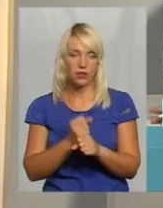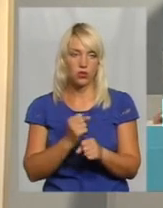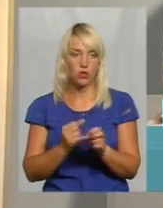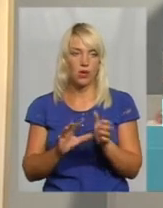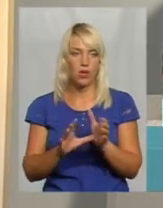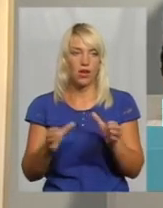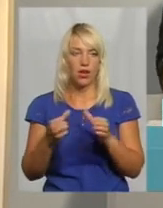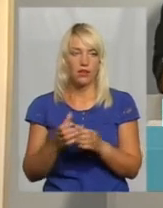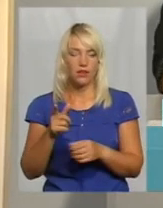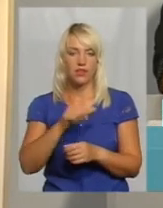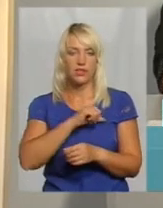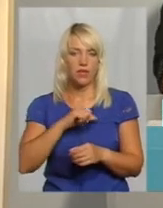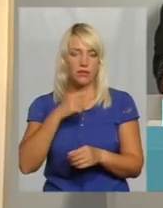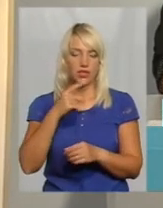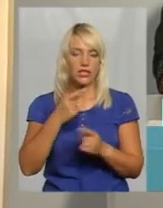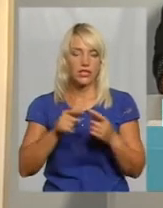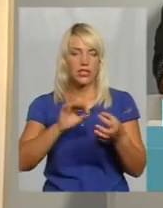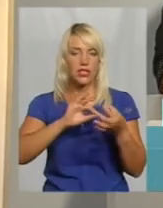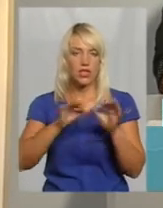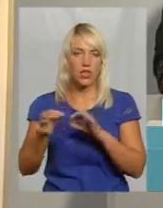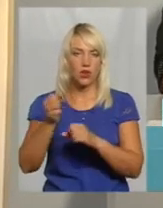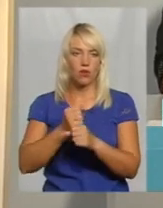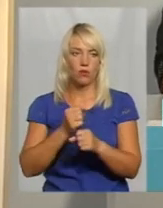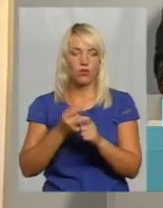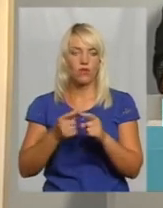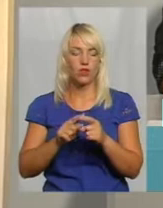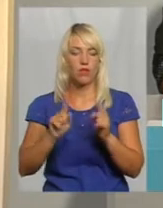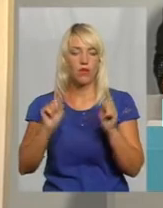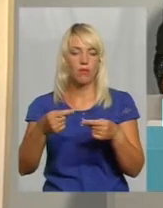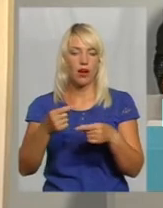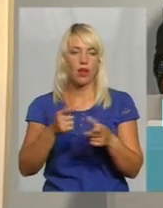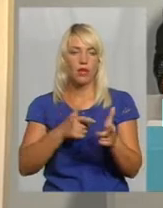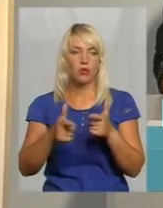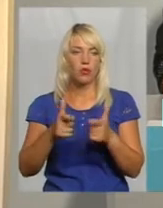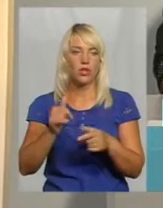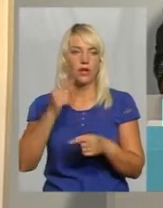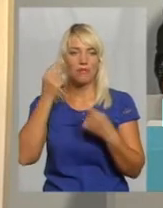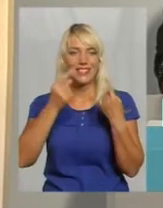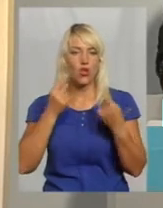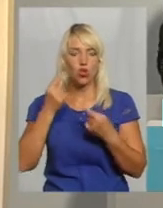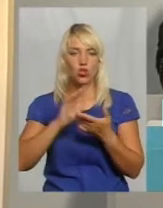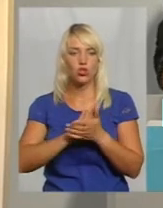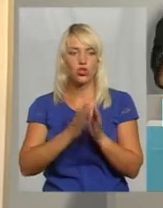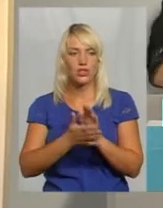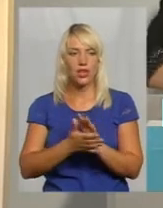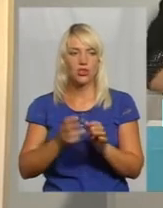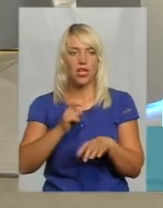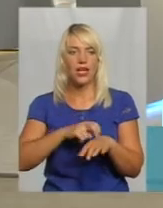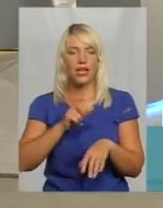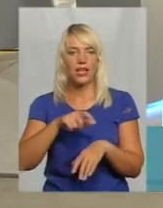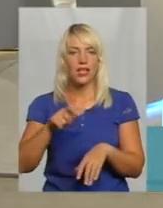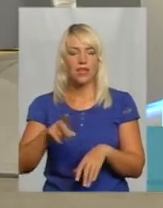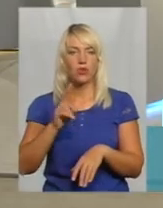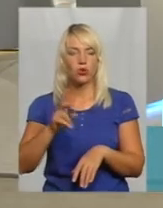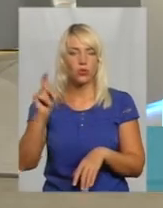самі зазначили, що це складна робота, так, і вона вимагає і підготовки, і психологічного стану, то лікарів, які